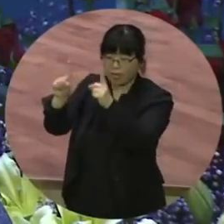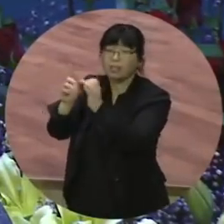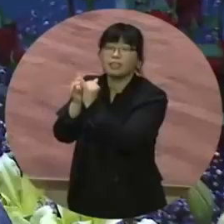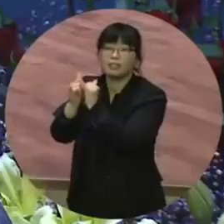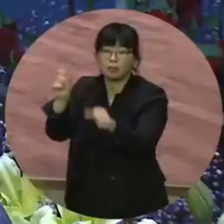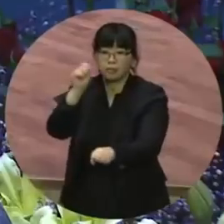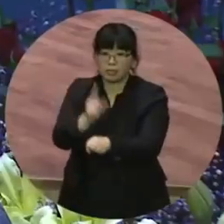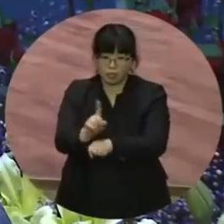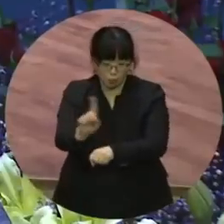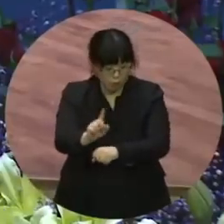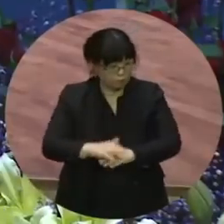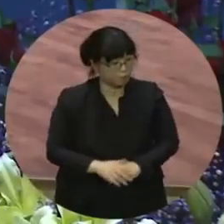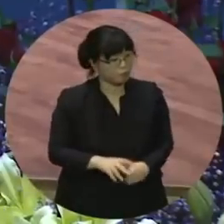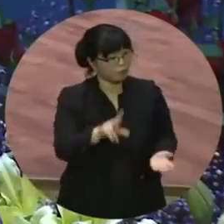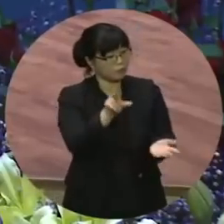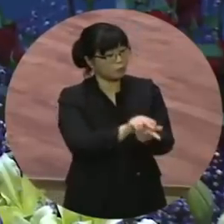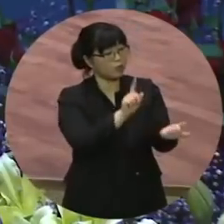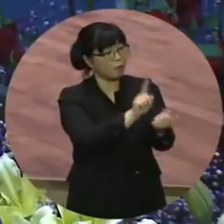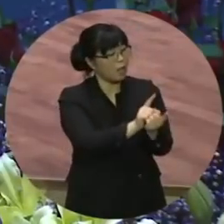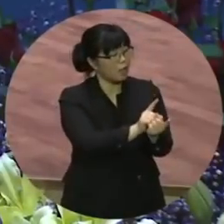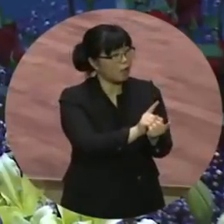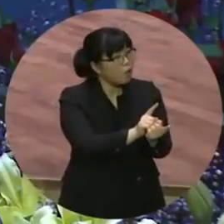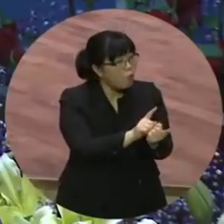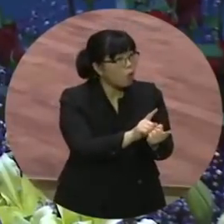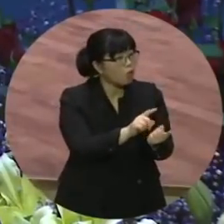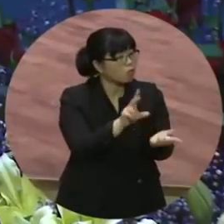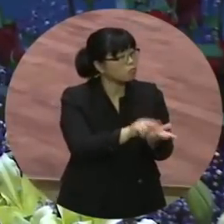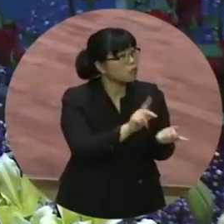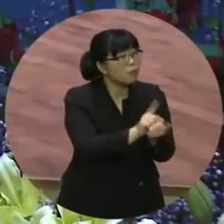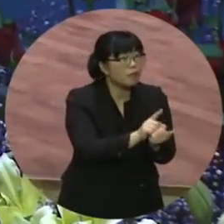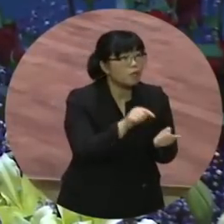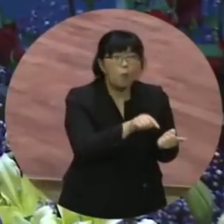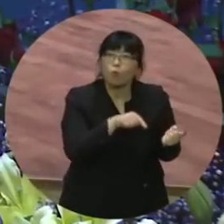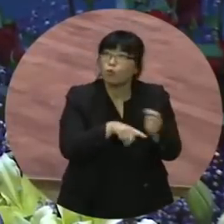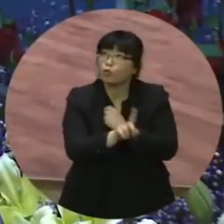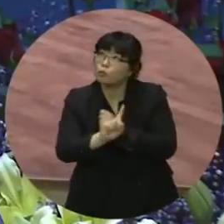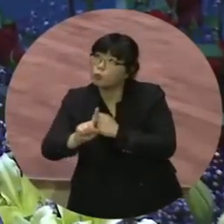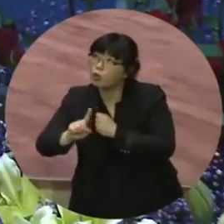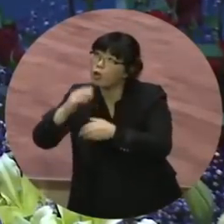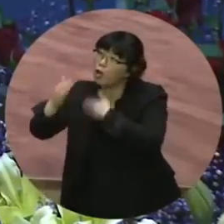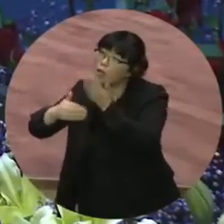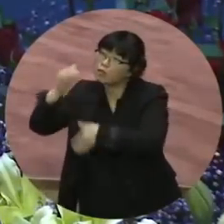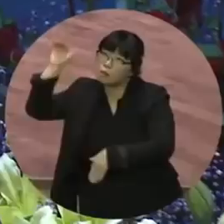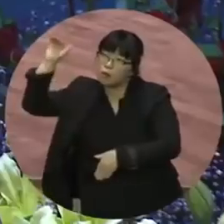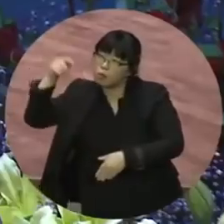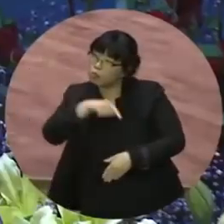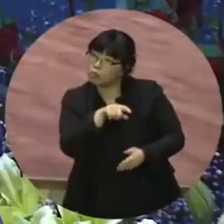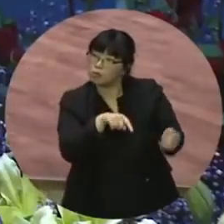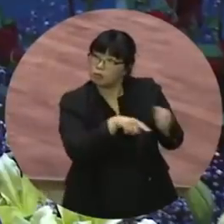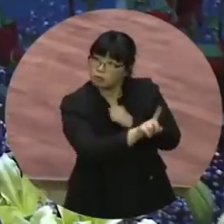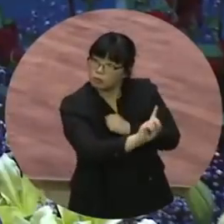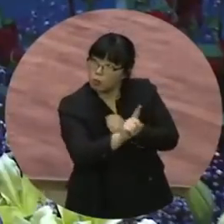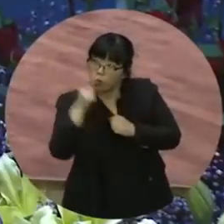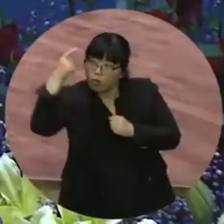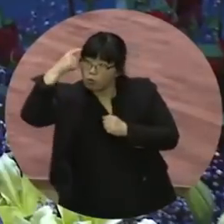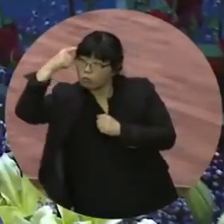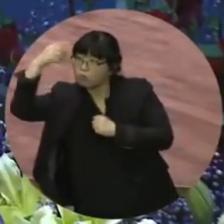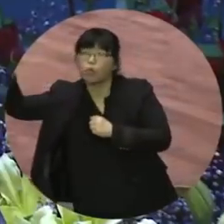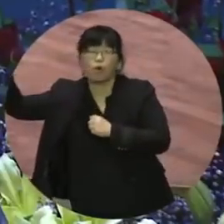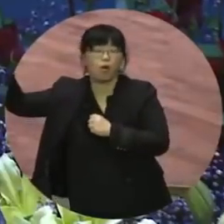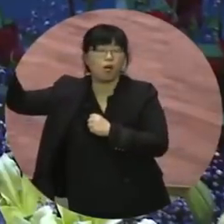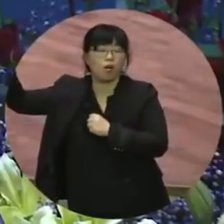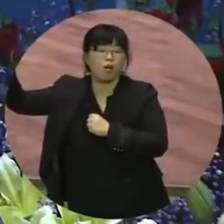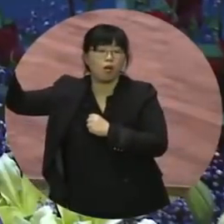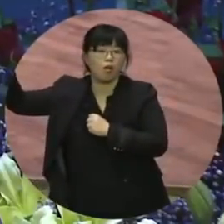이게 무슨 뜻입니까? 하나님께 물어봐야 돼요. 하나님께 인도받으려고 하나님, 이 문제를 하나님이 해결해 주세요. 하나님께